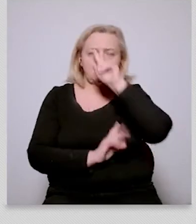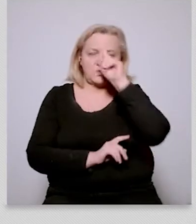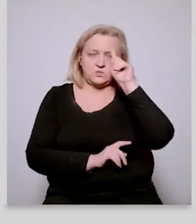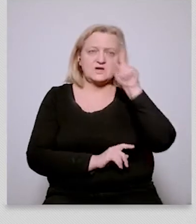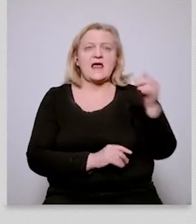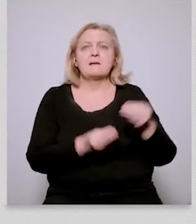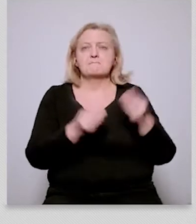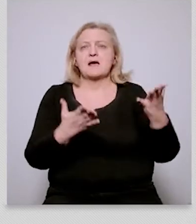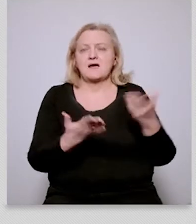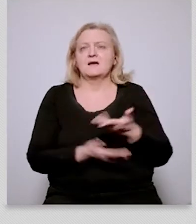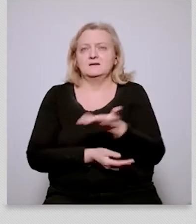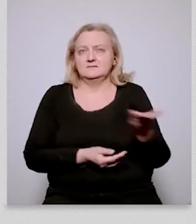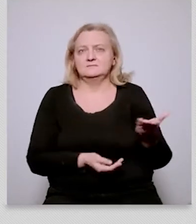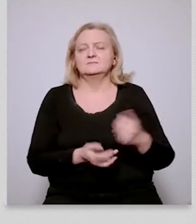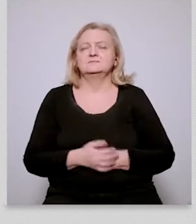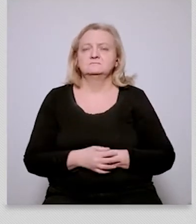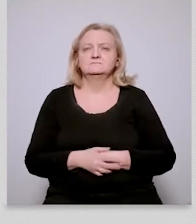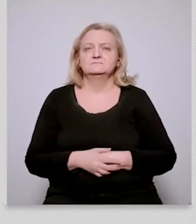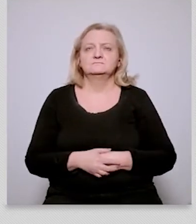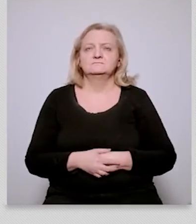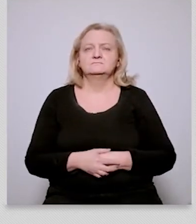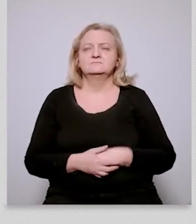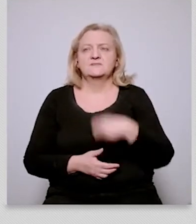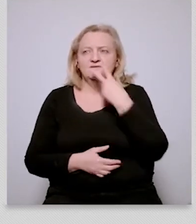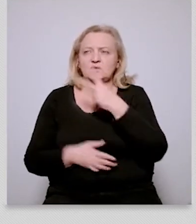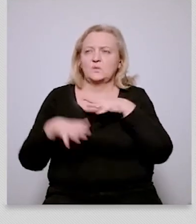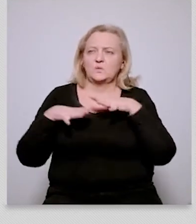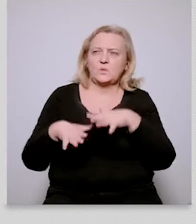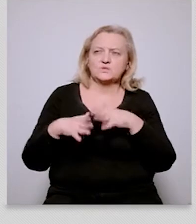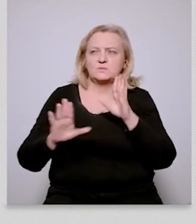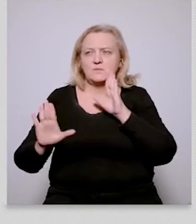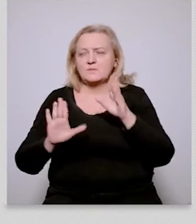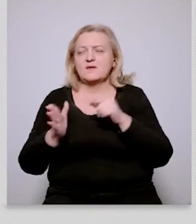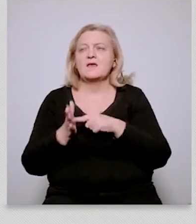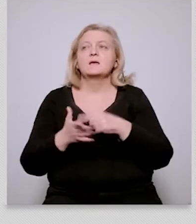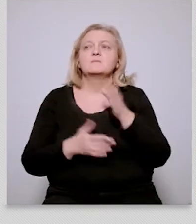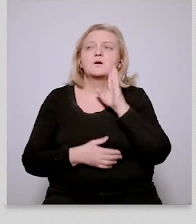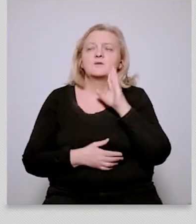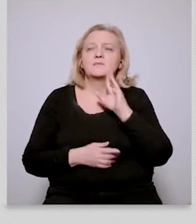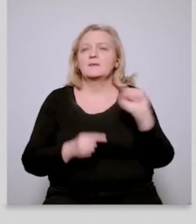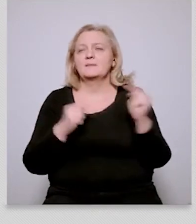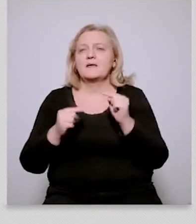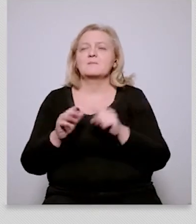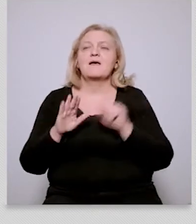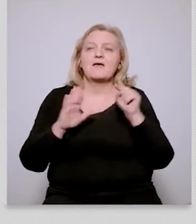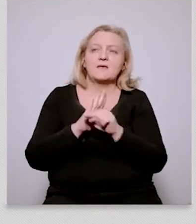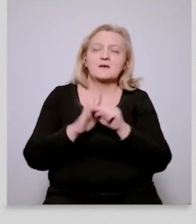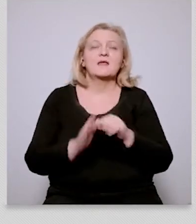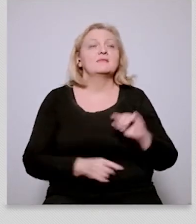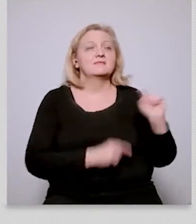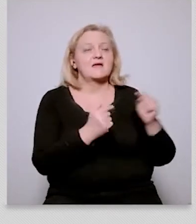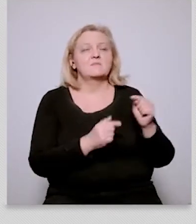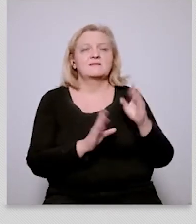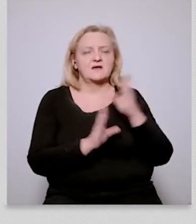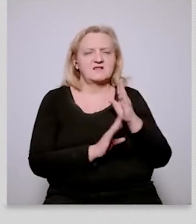Widzieliśmy dużo paraleli pomiędzy właśnie tym, jak rozgrywana jest debata o migracji i o klimacie i